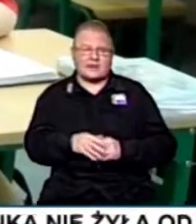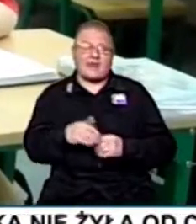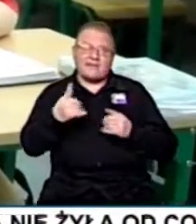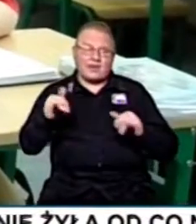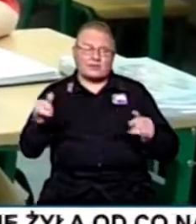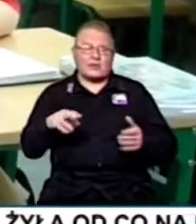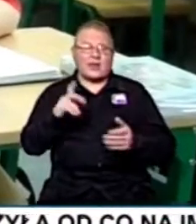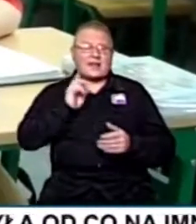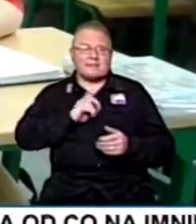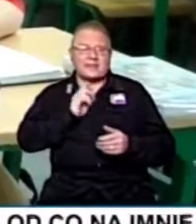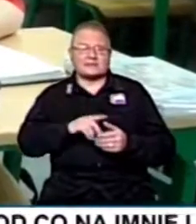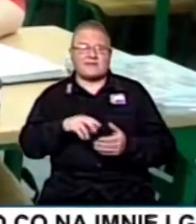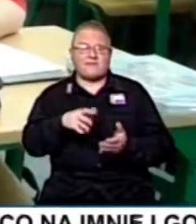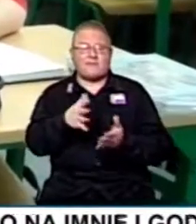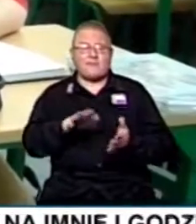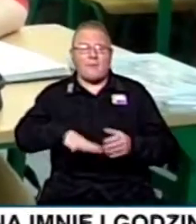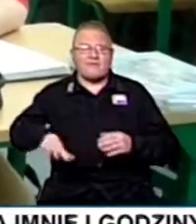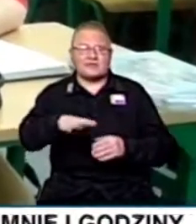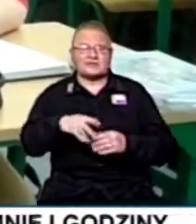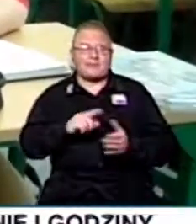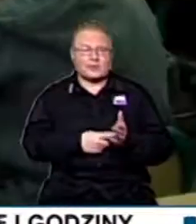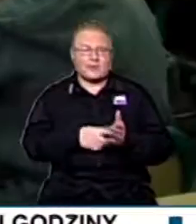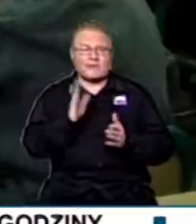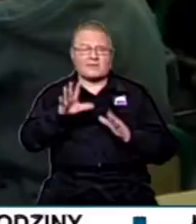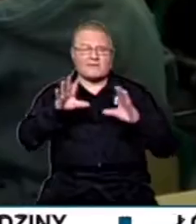jednak gimnazja w powiecie piotrkowskim będą